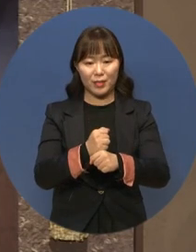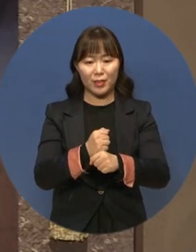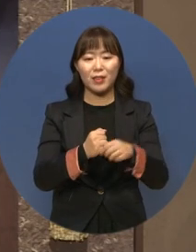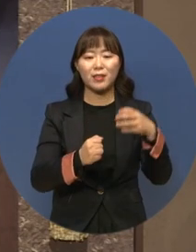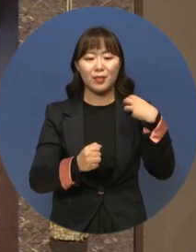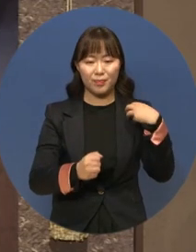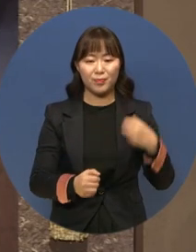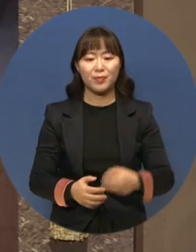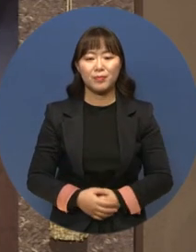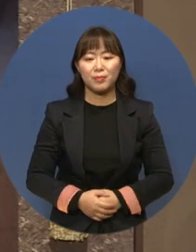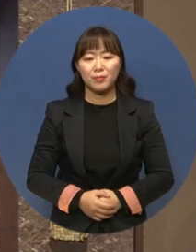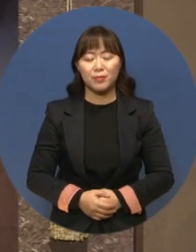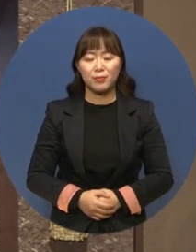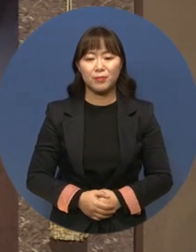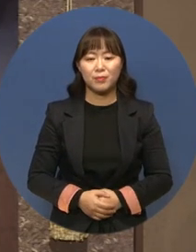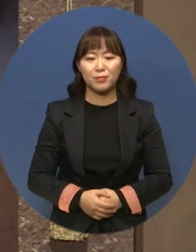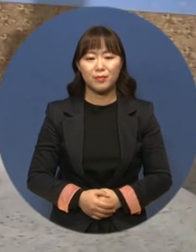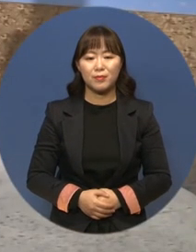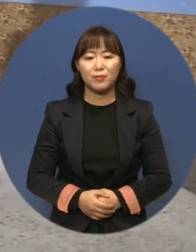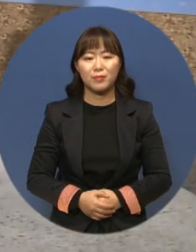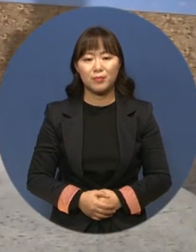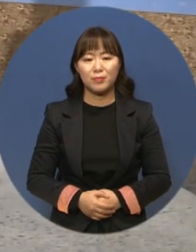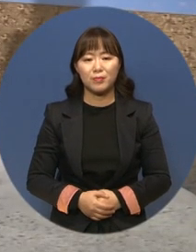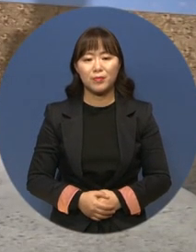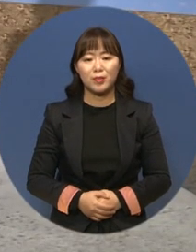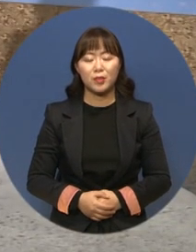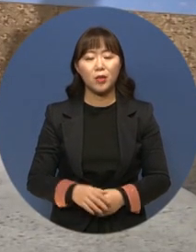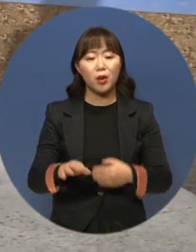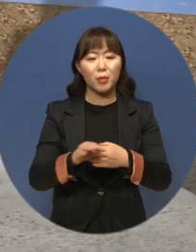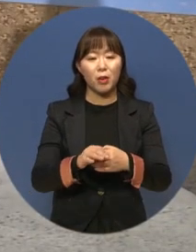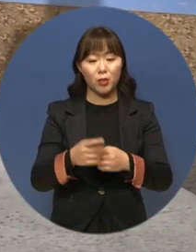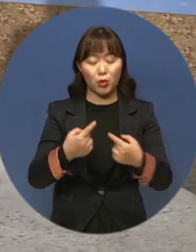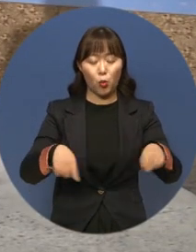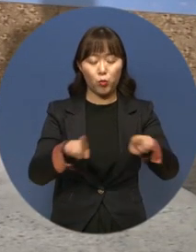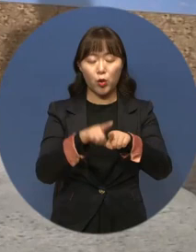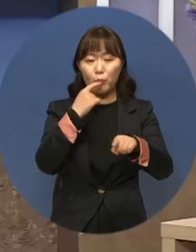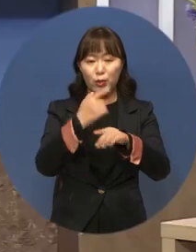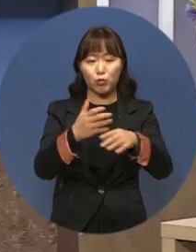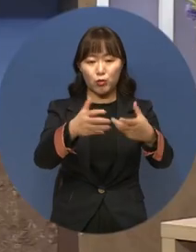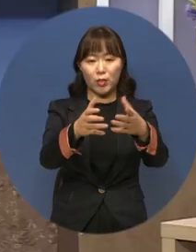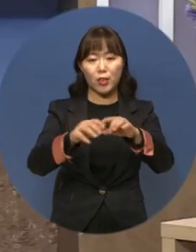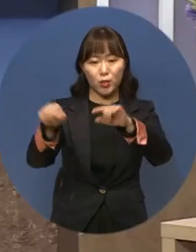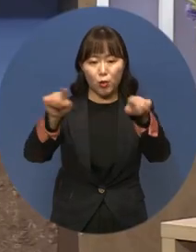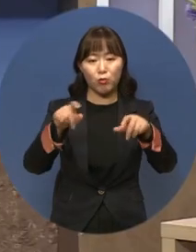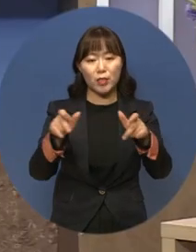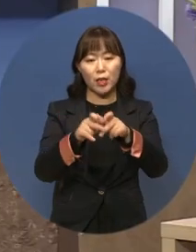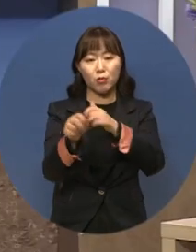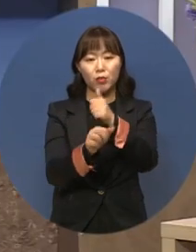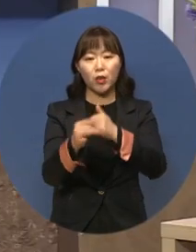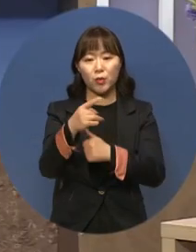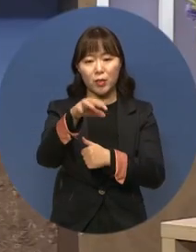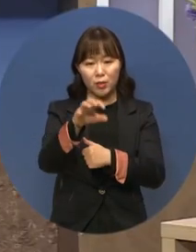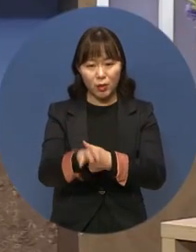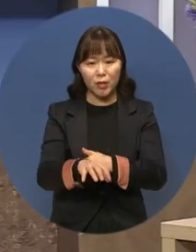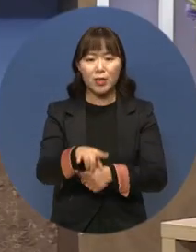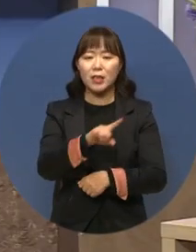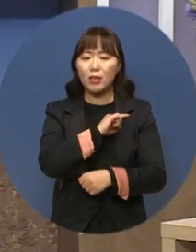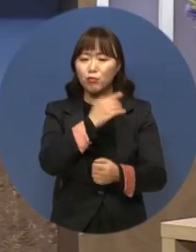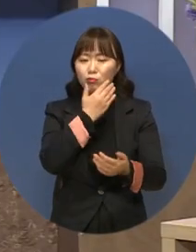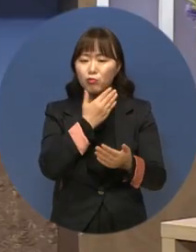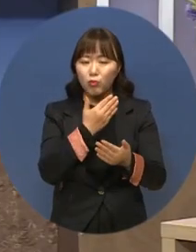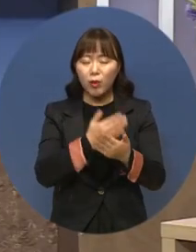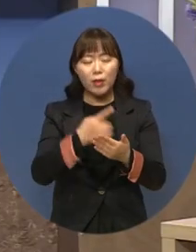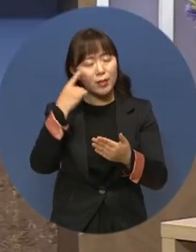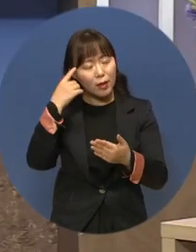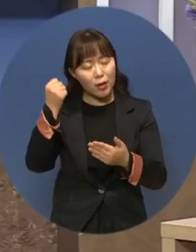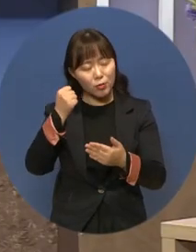하는 역할을 하는 것이죠. 아, 그렇다면은 이 더불어민주당 전국장애위원회에서 지금 가장